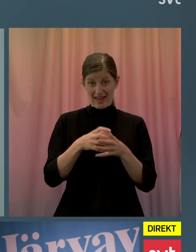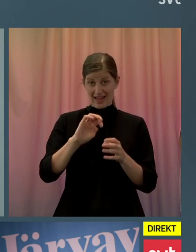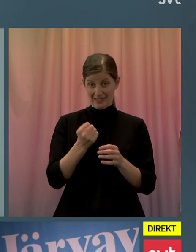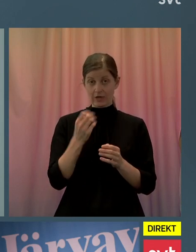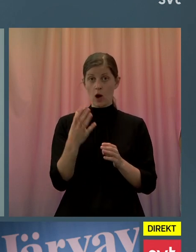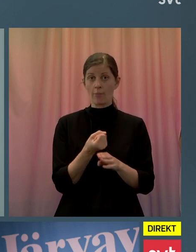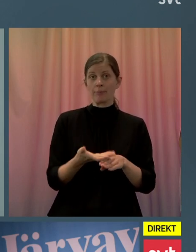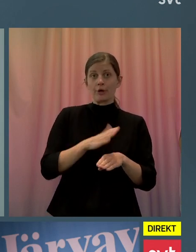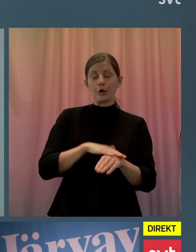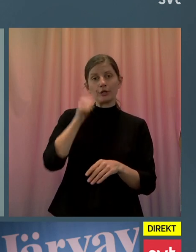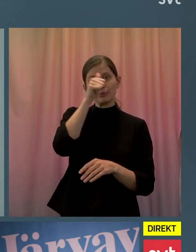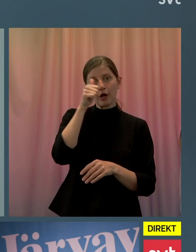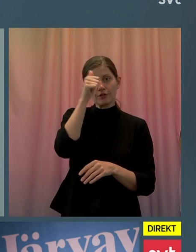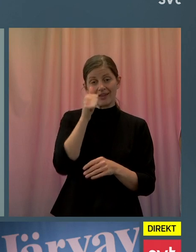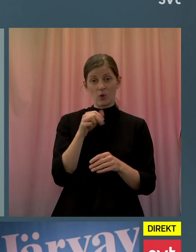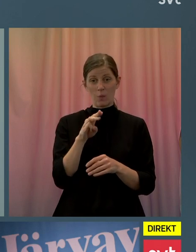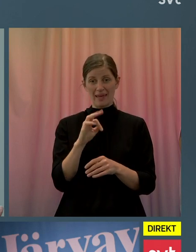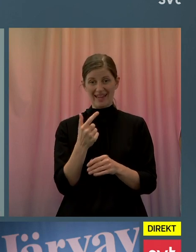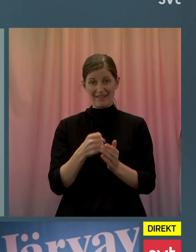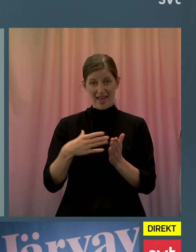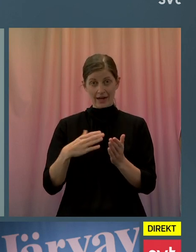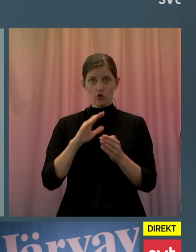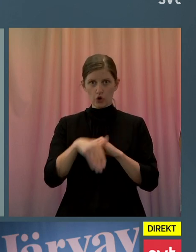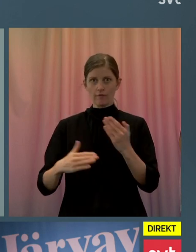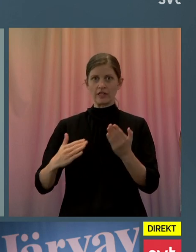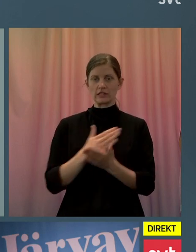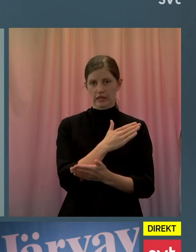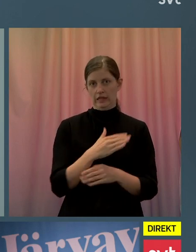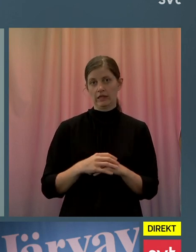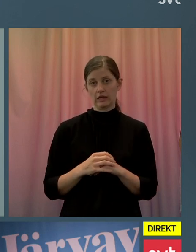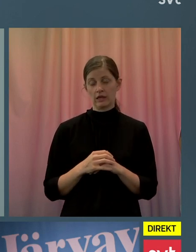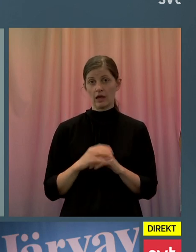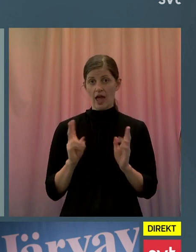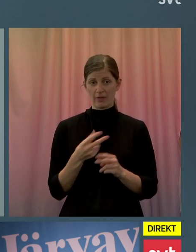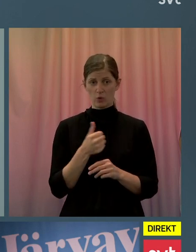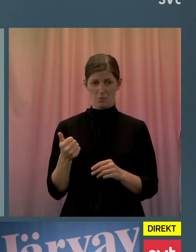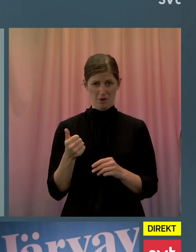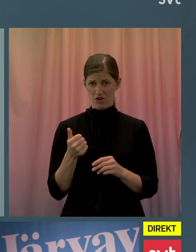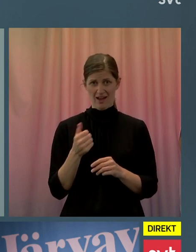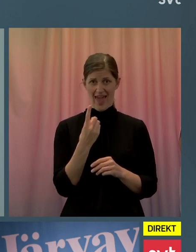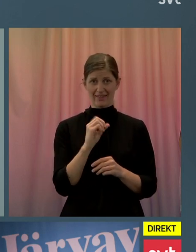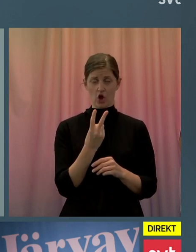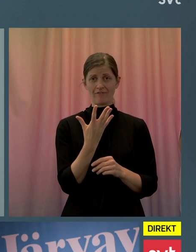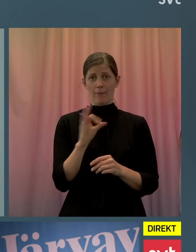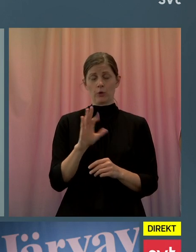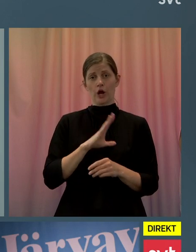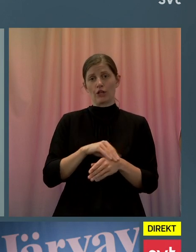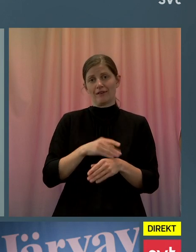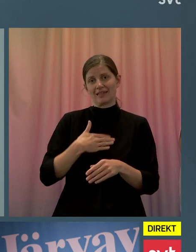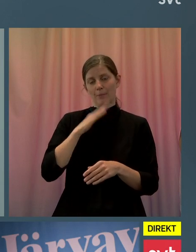och meritvärdet är rejält översnittet, trots att bara en av 500 har svenska som